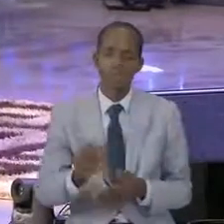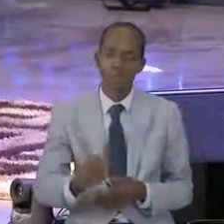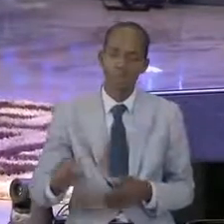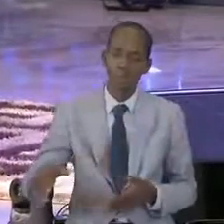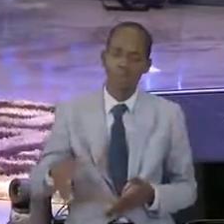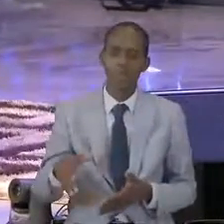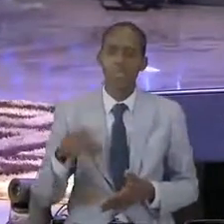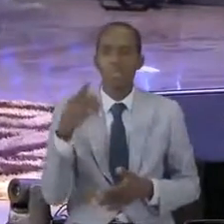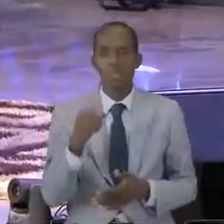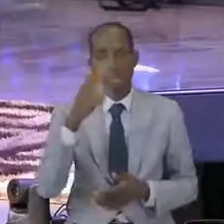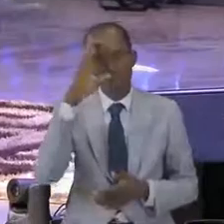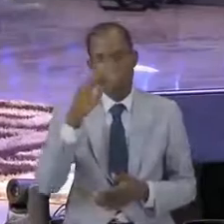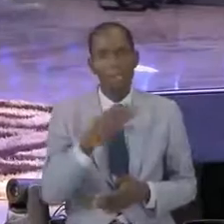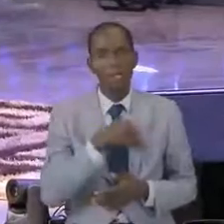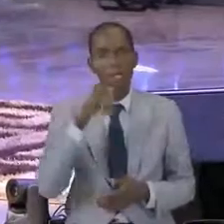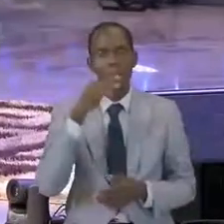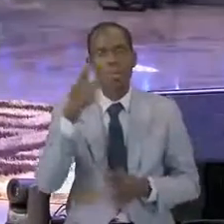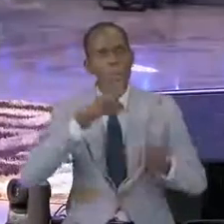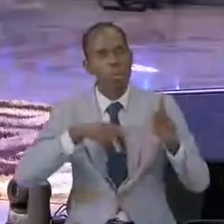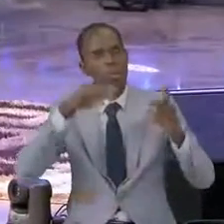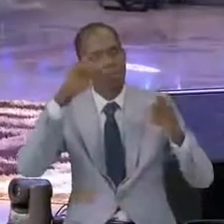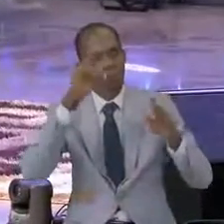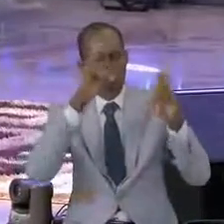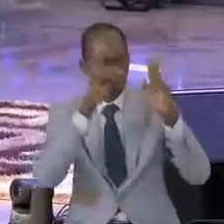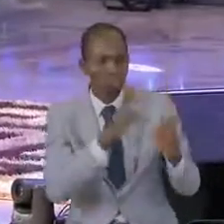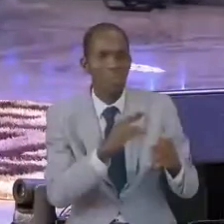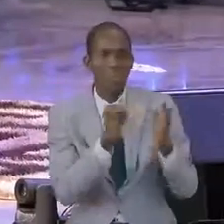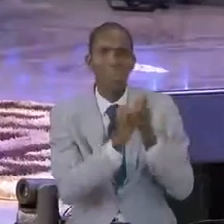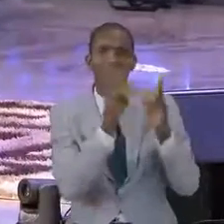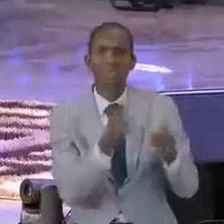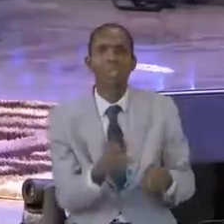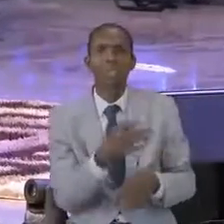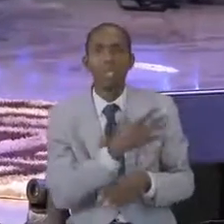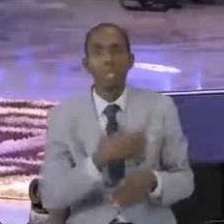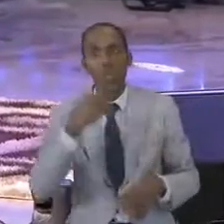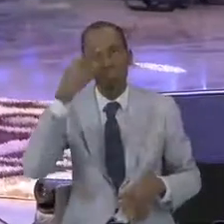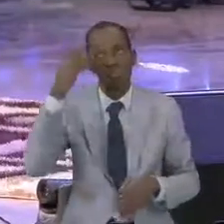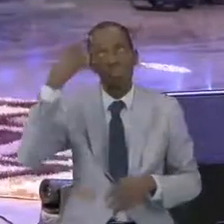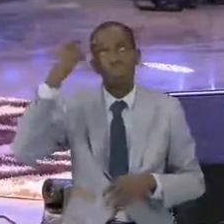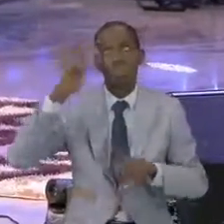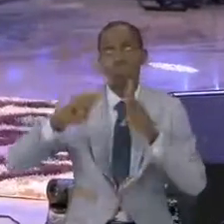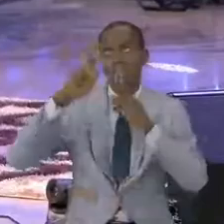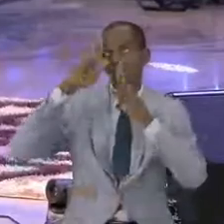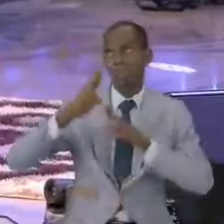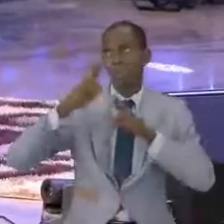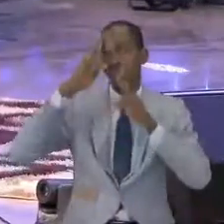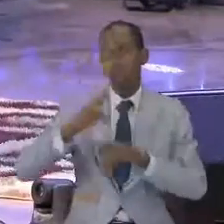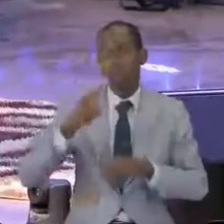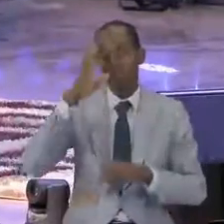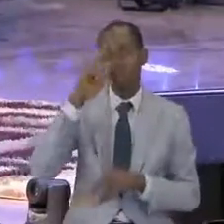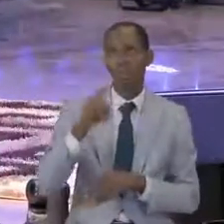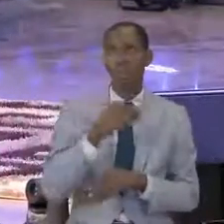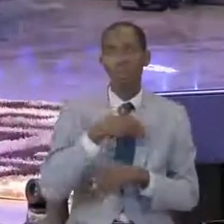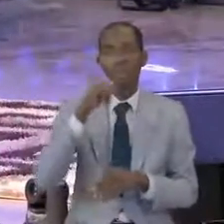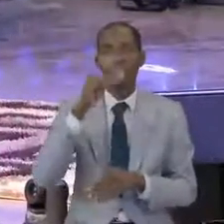qui excite l'homme la femme les gens le respectent les gens la respecte pense à cause de respect que nous avons